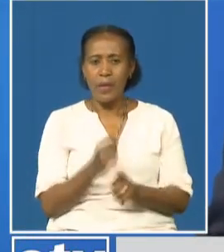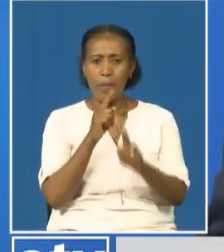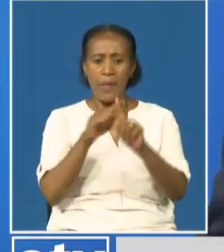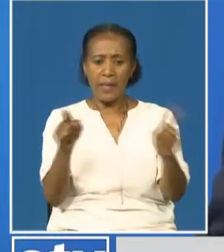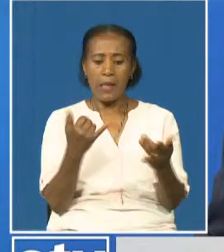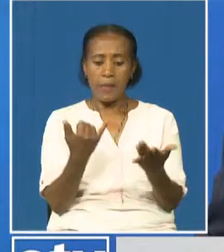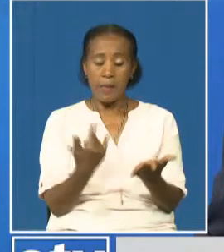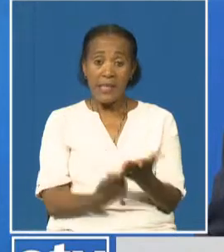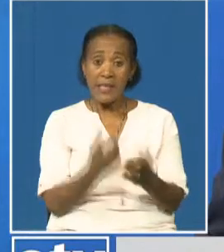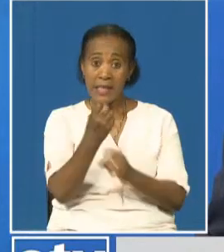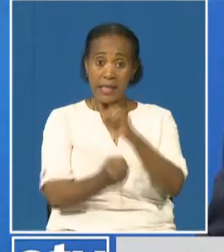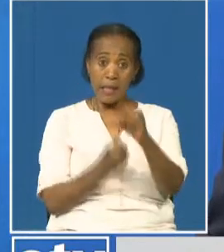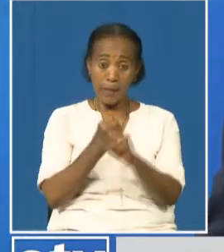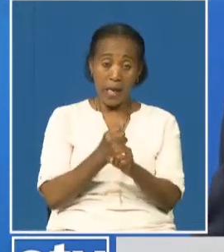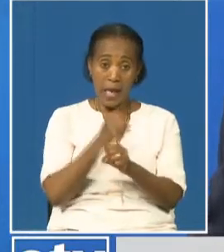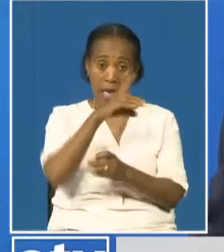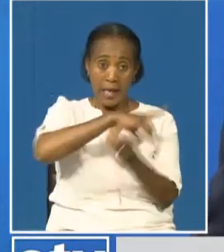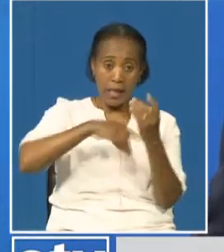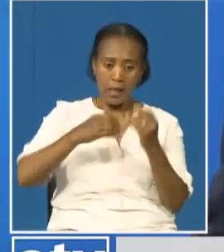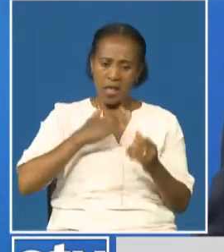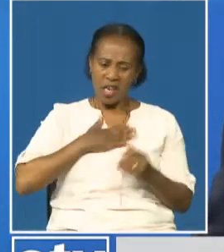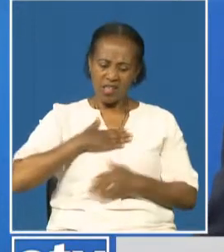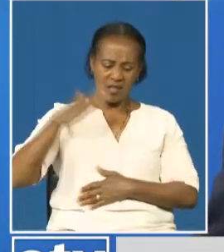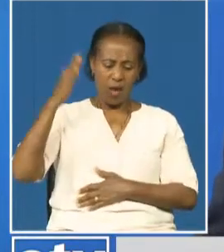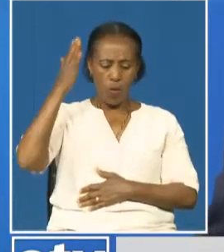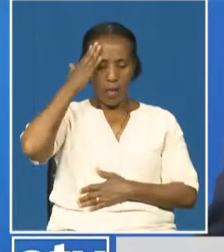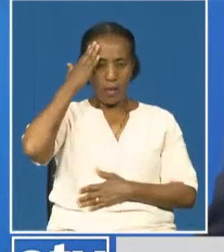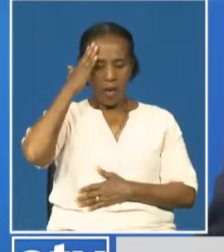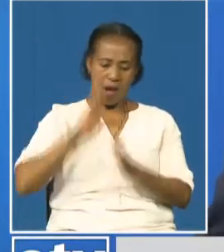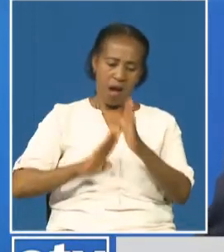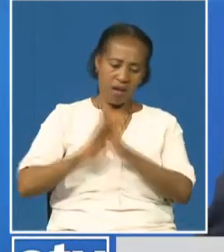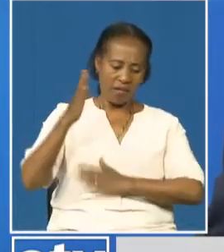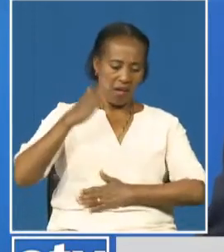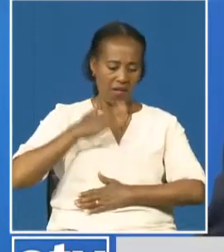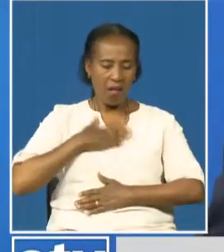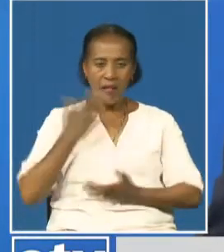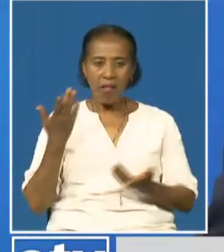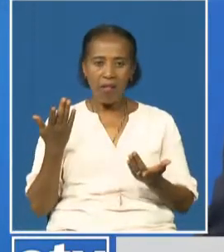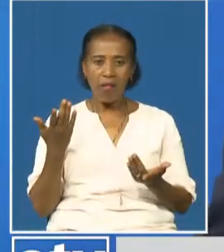በተለይ በዚህ እድሜ ክልል ልጆች ራሳችንን አውቀናል አድገናል